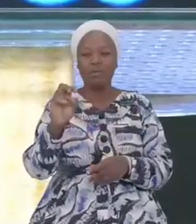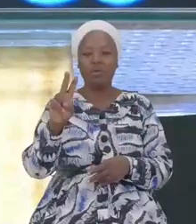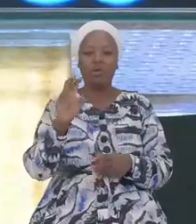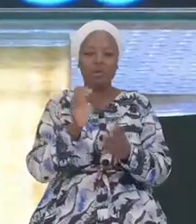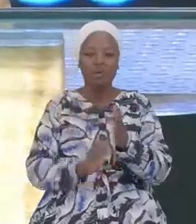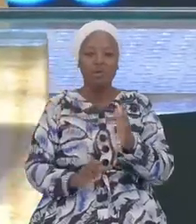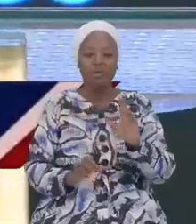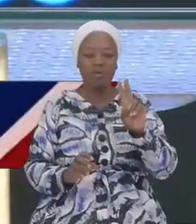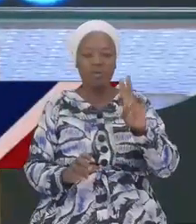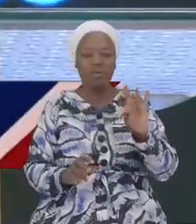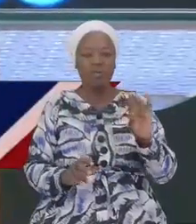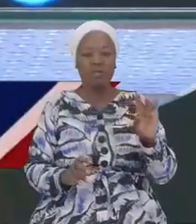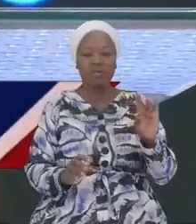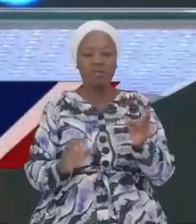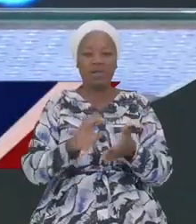Deutéronome chapitre 28.